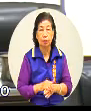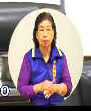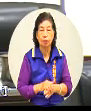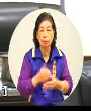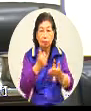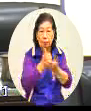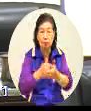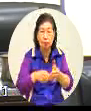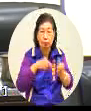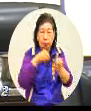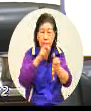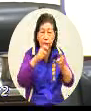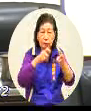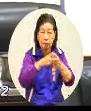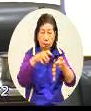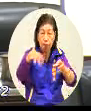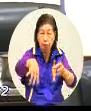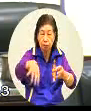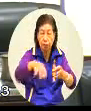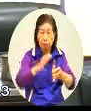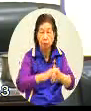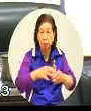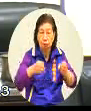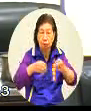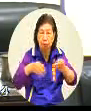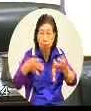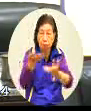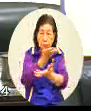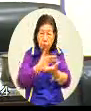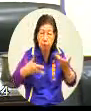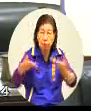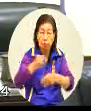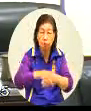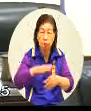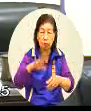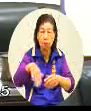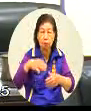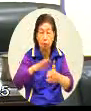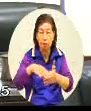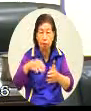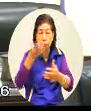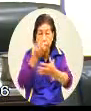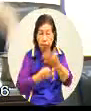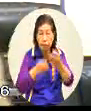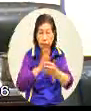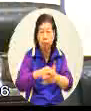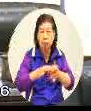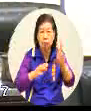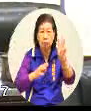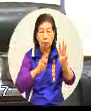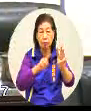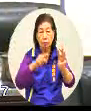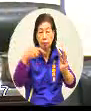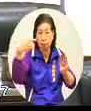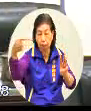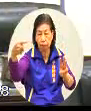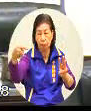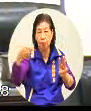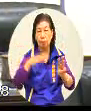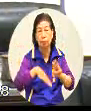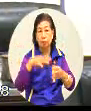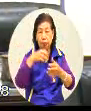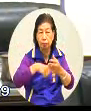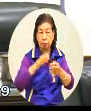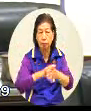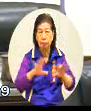用工处吼，甲施工处吼，做一个开一个协调会，看要怎来处理。那是三分之一尔，无偌济钱啦，吼。啊，甲处理你安尼，地方嘛不